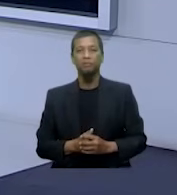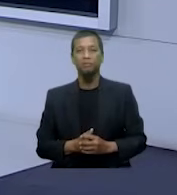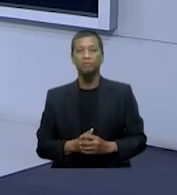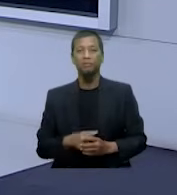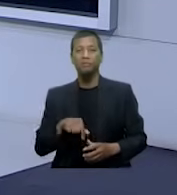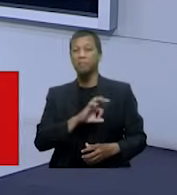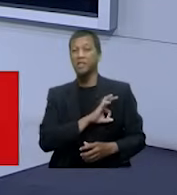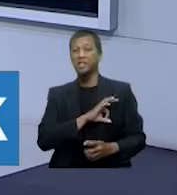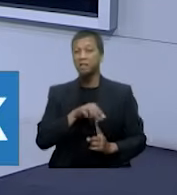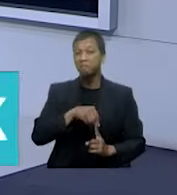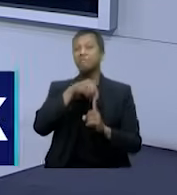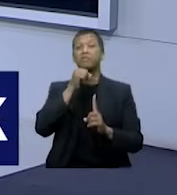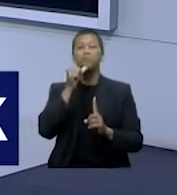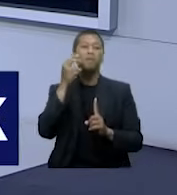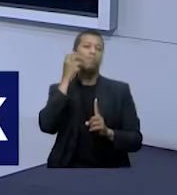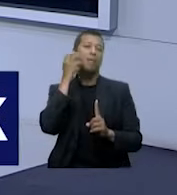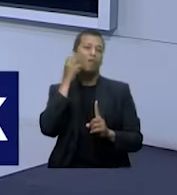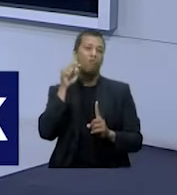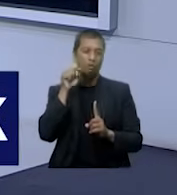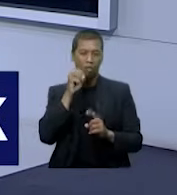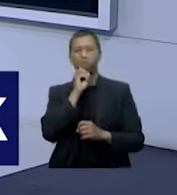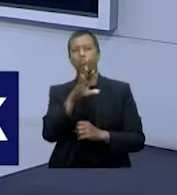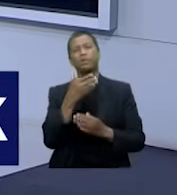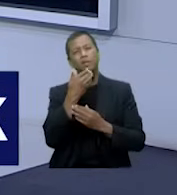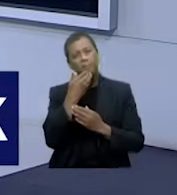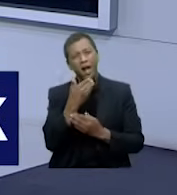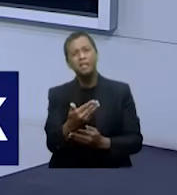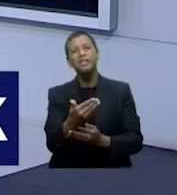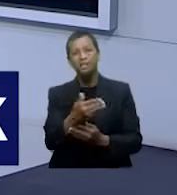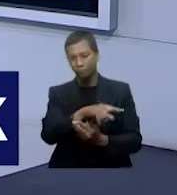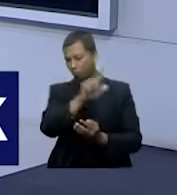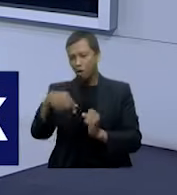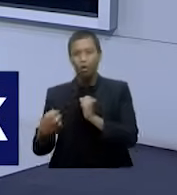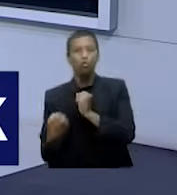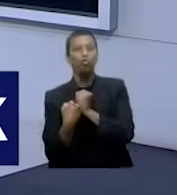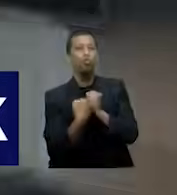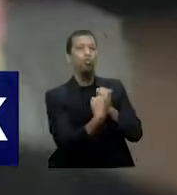Presiden terpilih Prabowo Subianto menyampaikan terima kasih atas dukungan berbagai pihak.